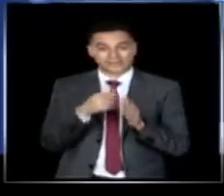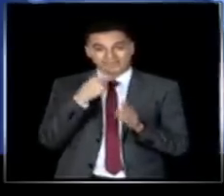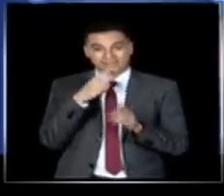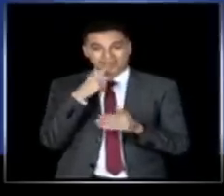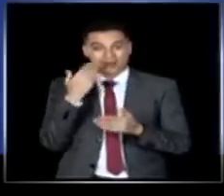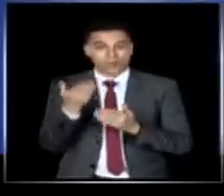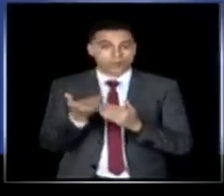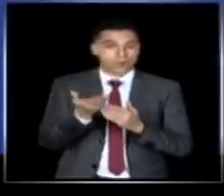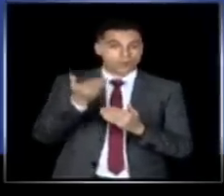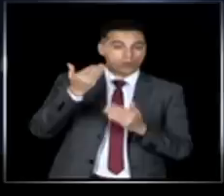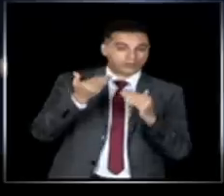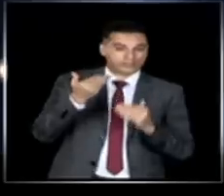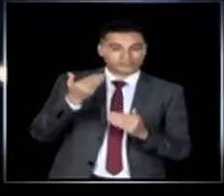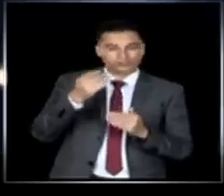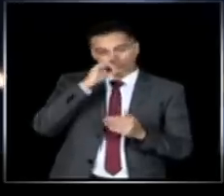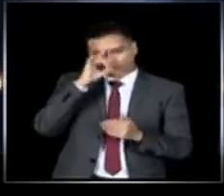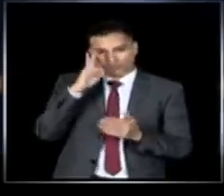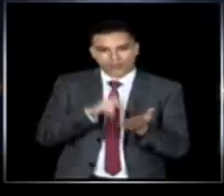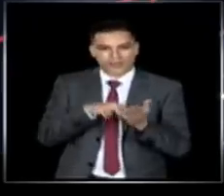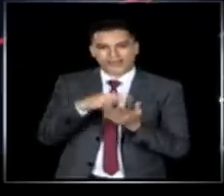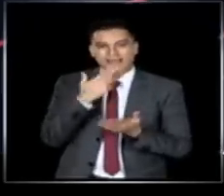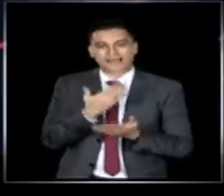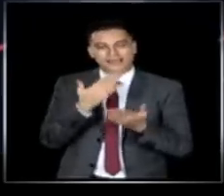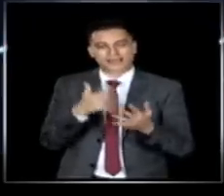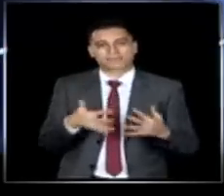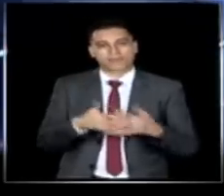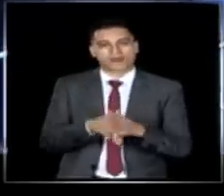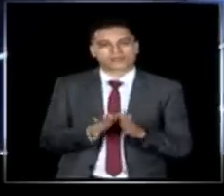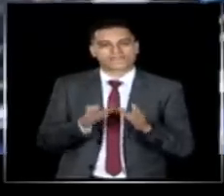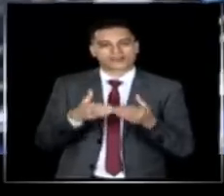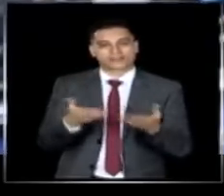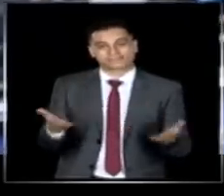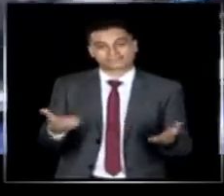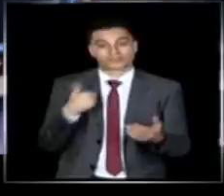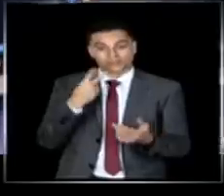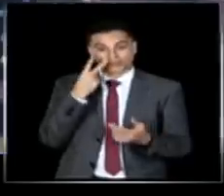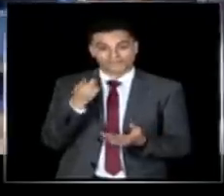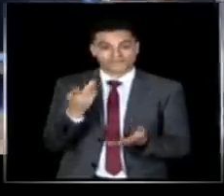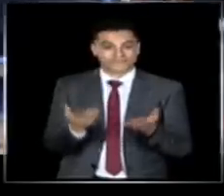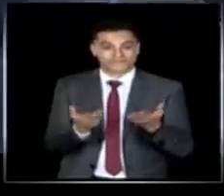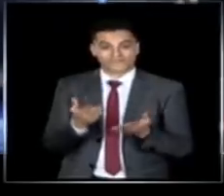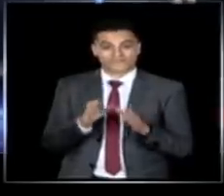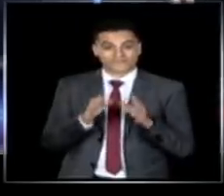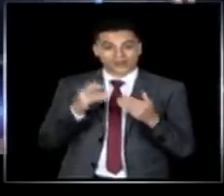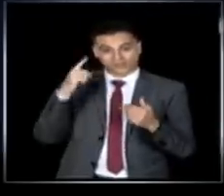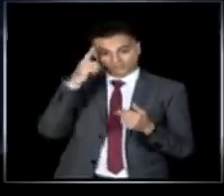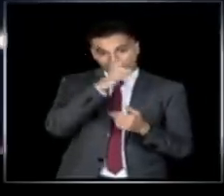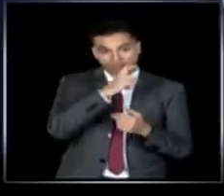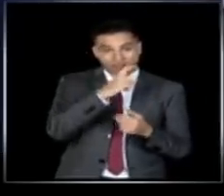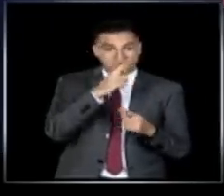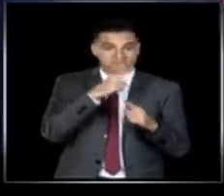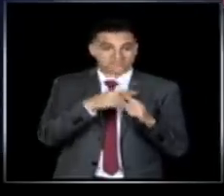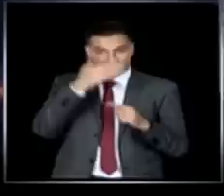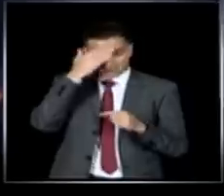وإن شاء الله تبقى النهاردة نقطة بداية لنا في المجموعة إن شاء الله. الفرق النهاردة هو فرق خبرة